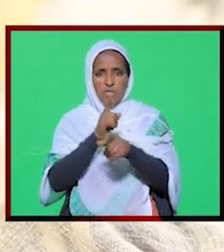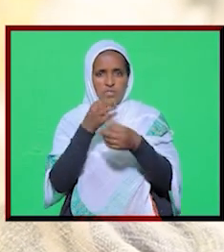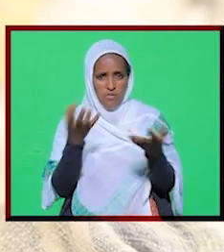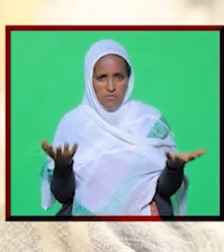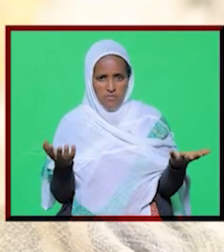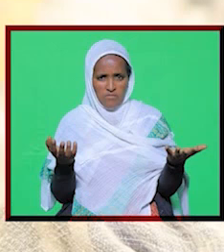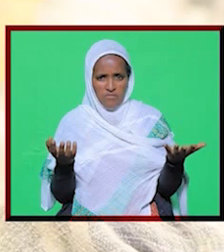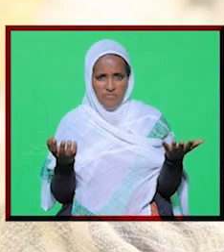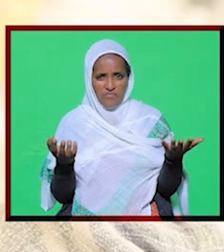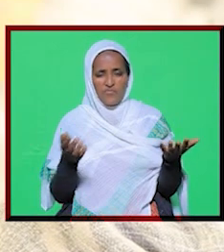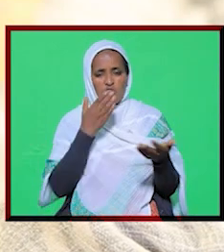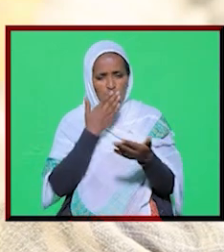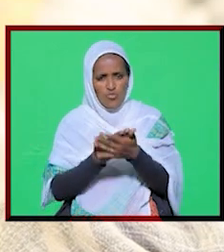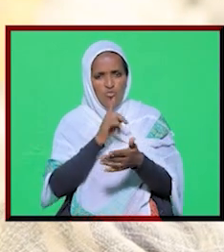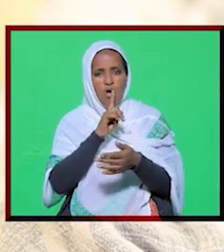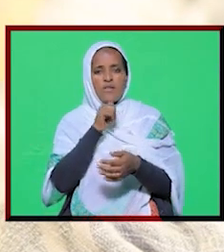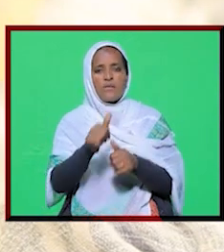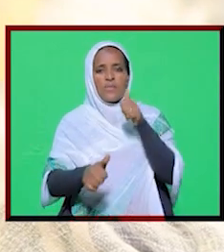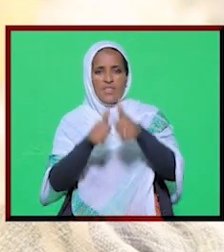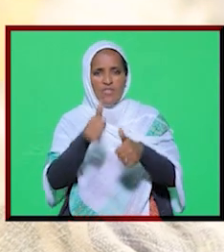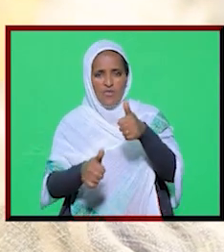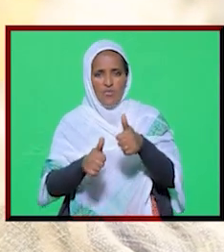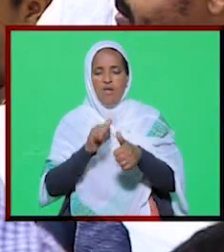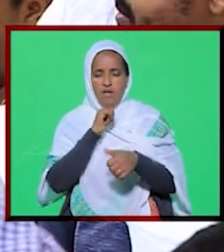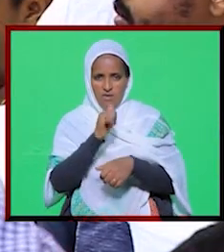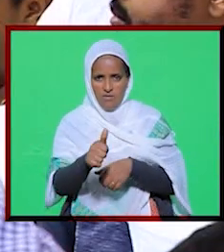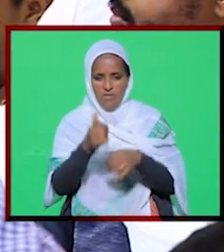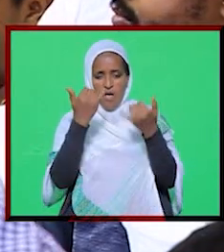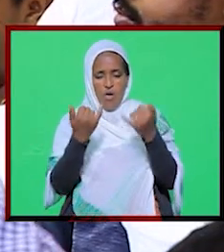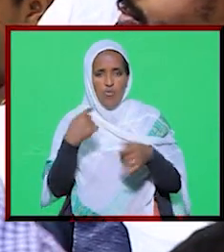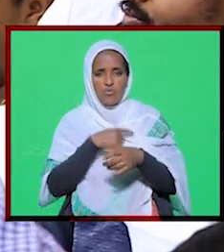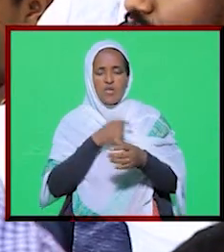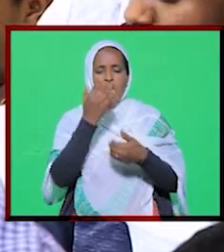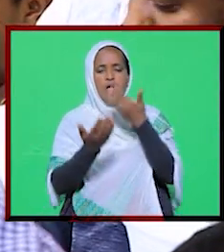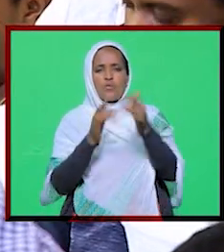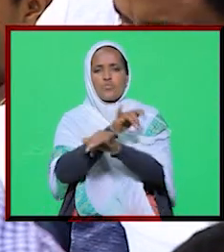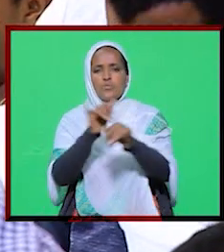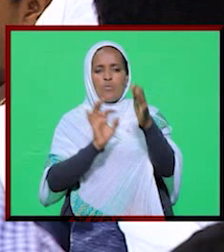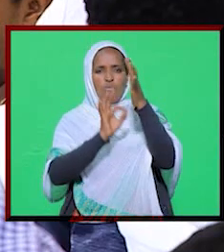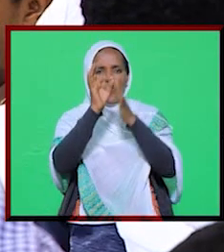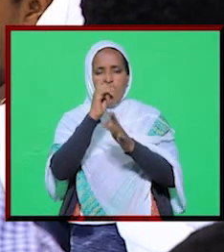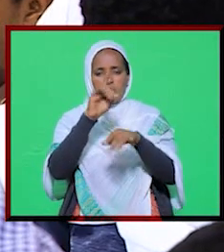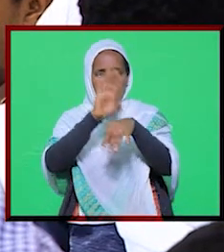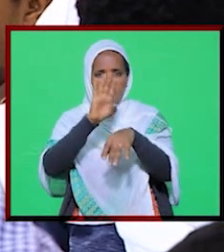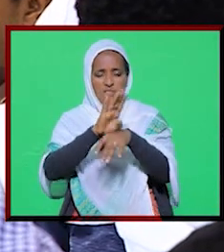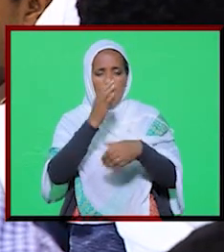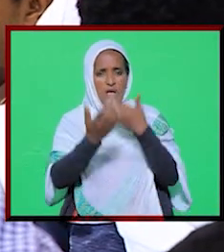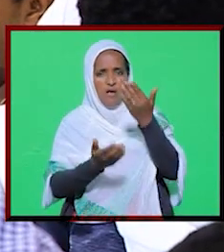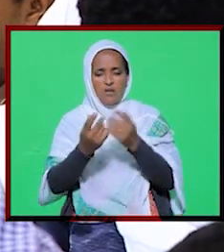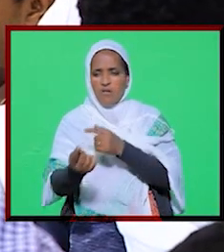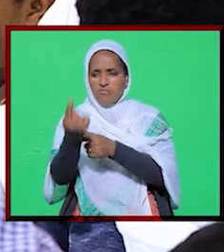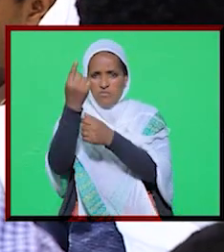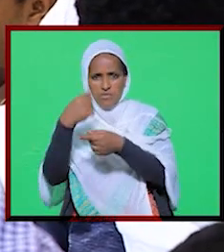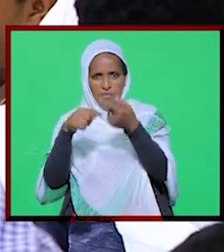አትመልሱም? ጥሩ ነው አይደለም? አይደለም። አሁን እንደውም እንደ አገልግሎት ተቆጥሯል። አንድ የቤተ ክርስቲያን አገልጋይ